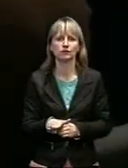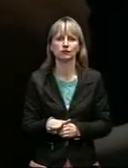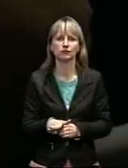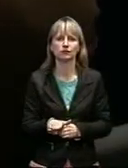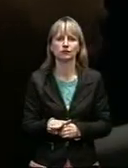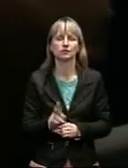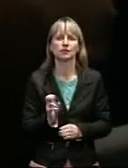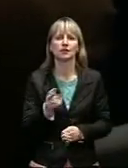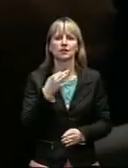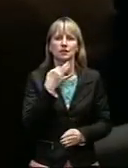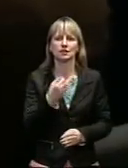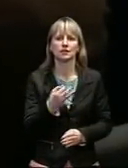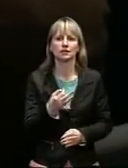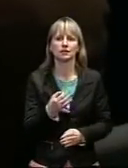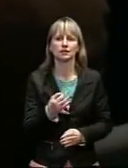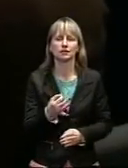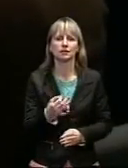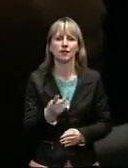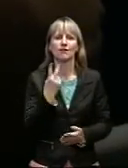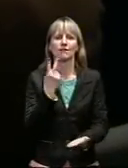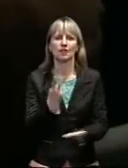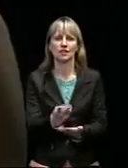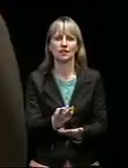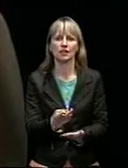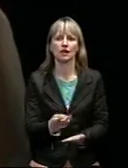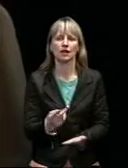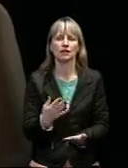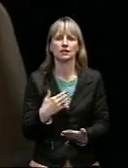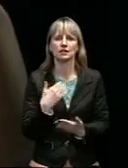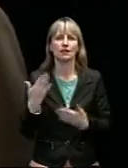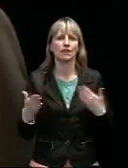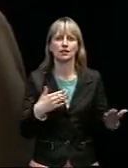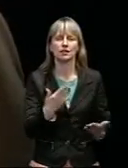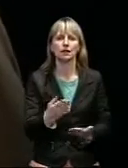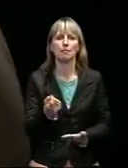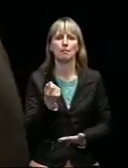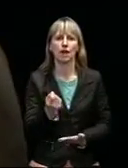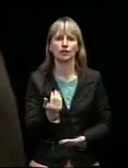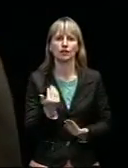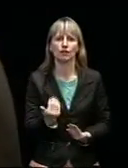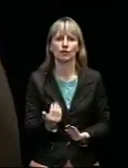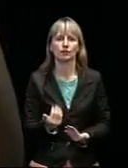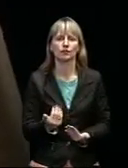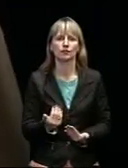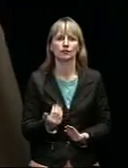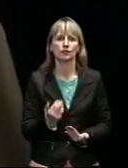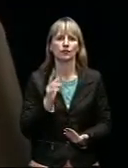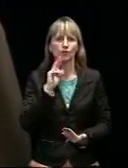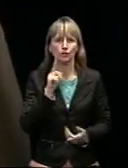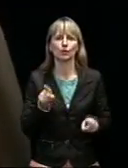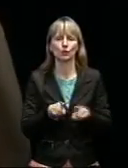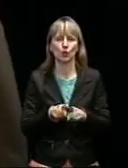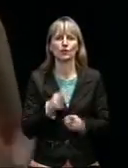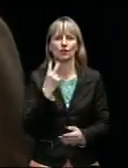как это сказать, на ладони. Тебя видно отовсюду, и малейшее твое какое-то прокол тоже